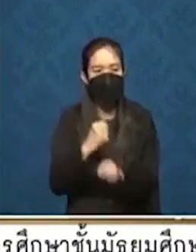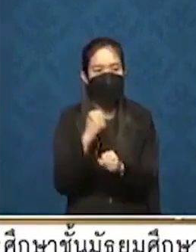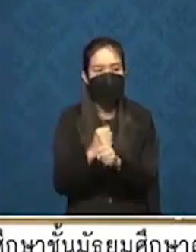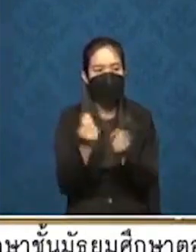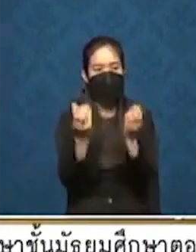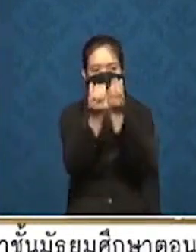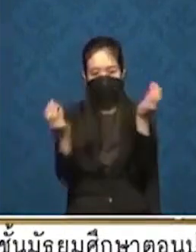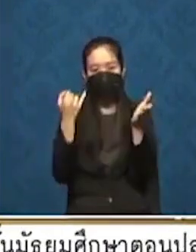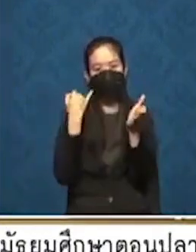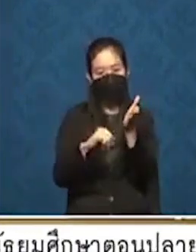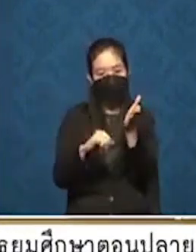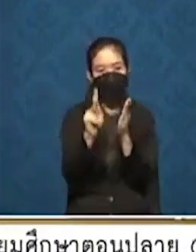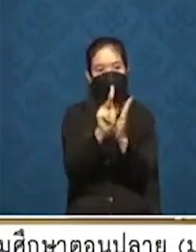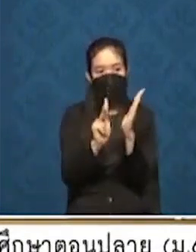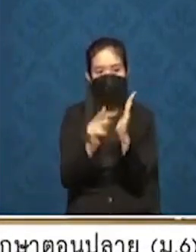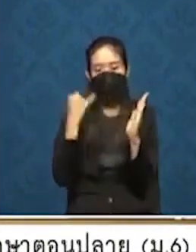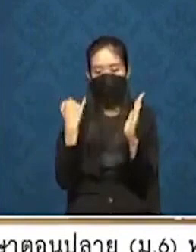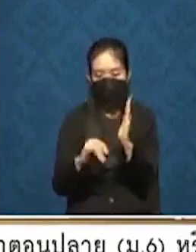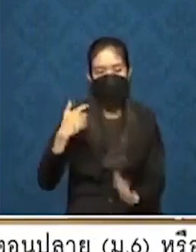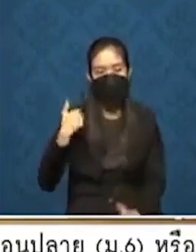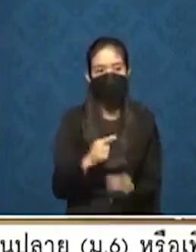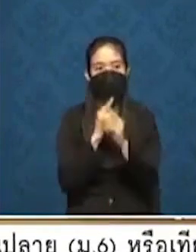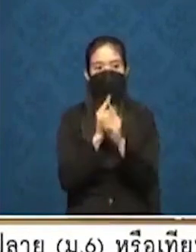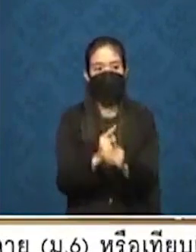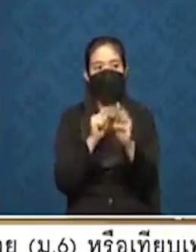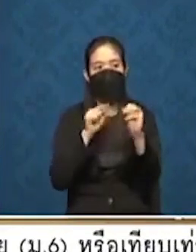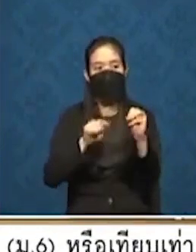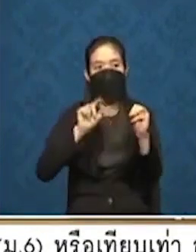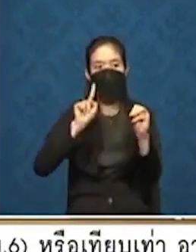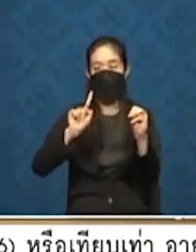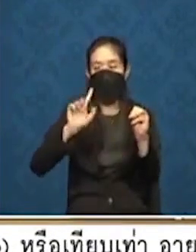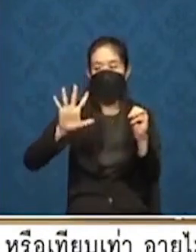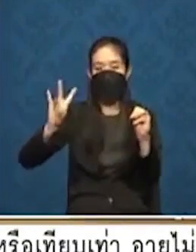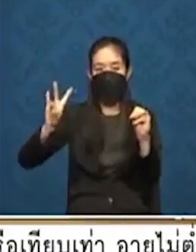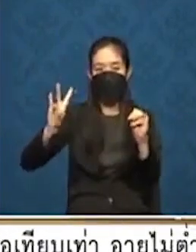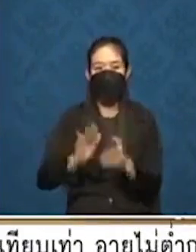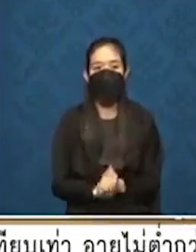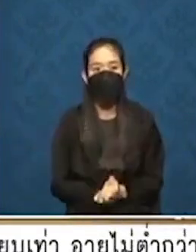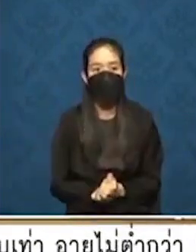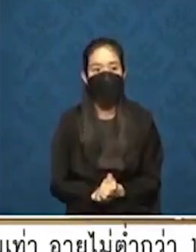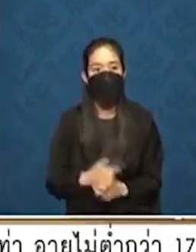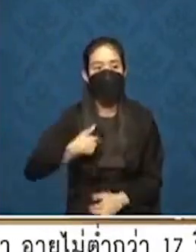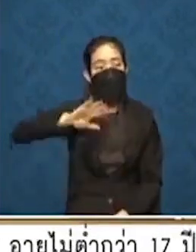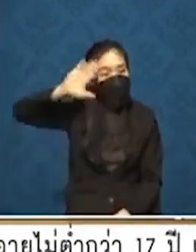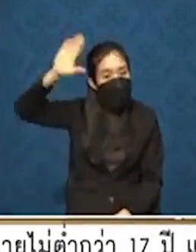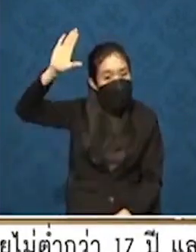ผิดกฎหมายอายามระตา 157 ด้นะครับ ทาประทานครับ ประกประที่ครั